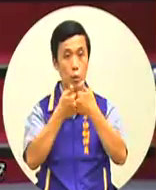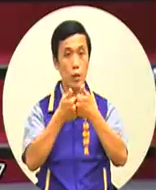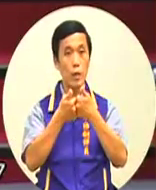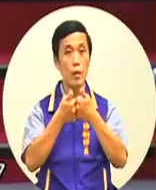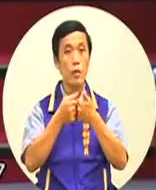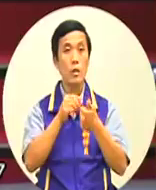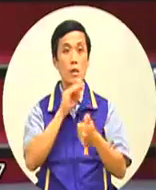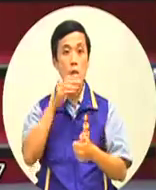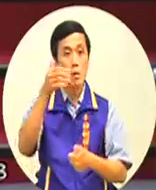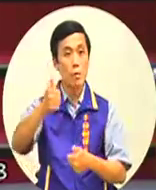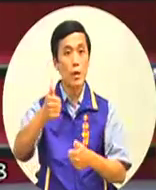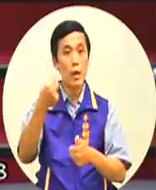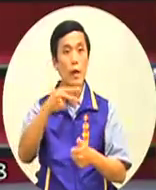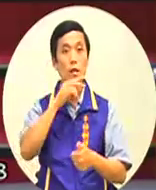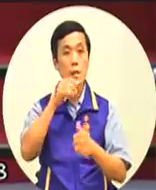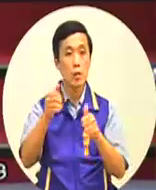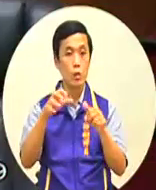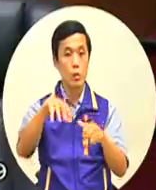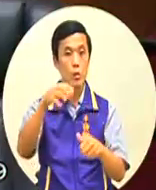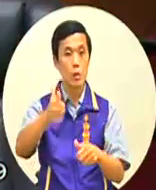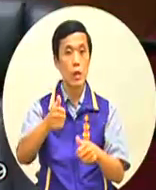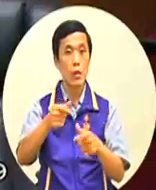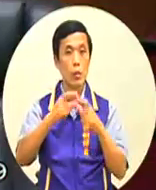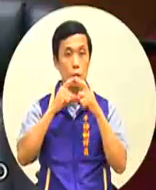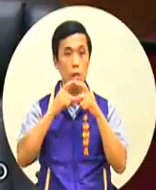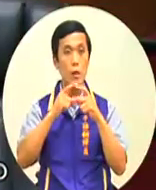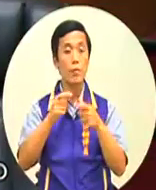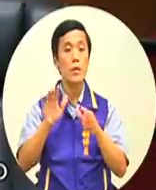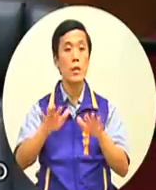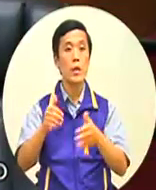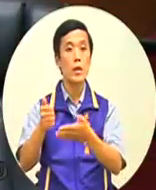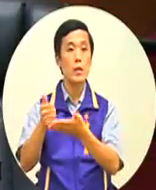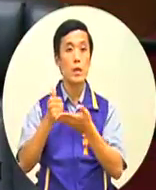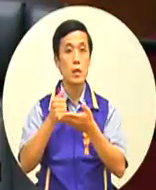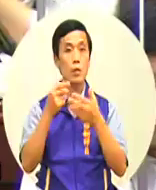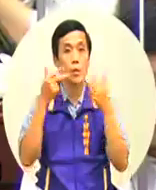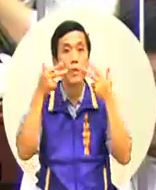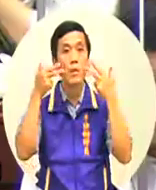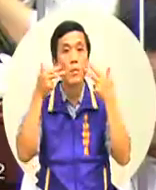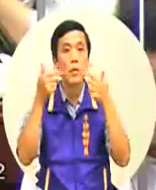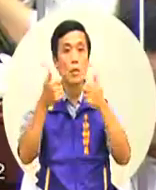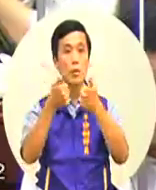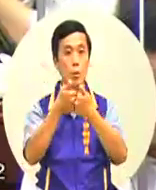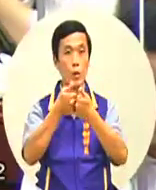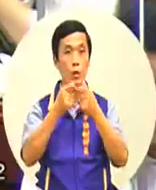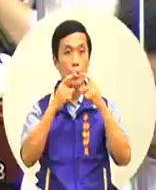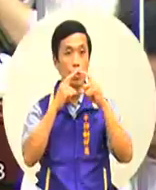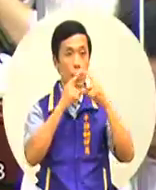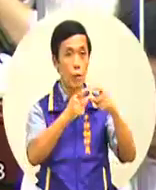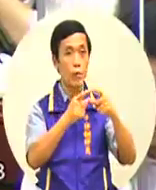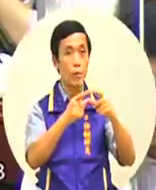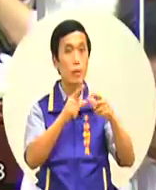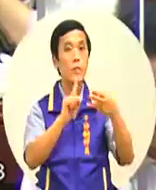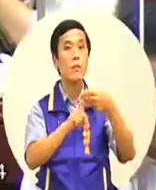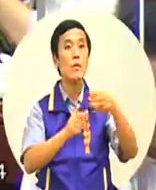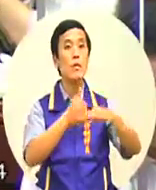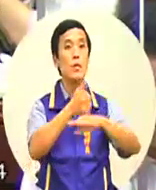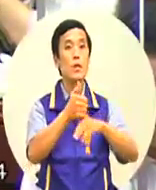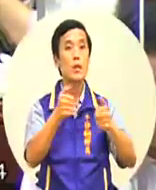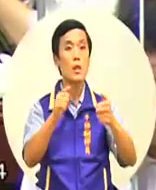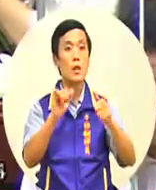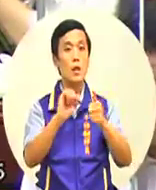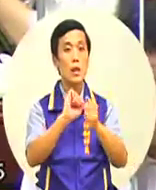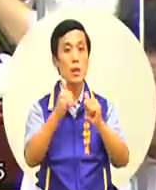长？好， 那我们先请原民会答复。 好，谢谢主席，谢谢林议员